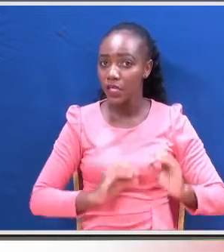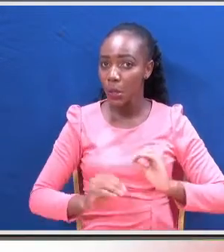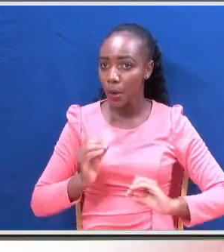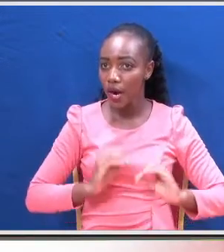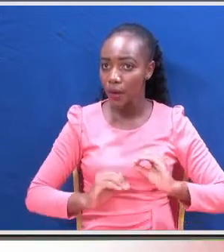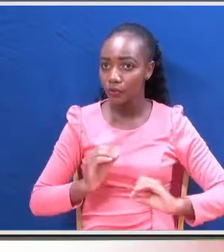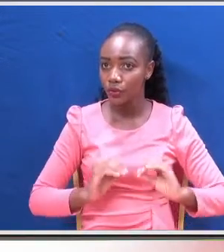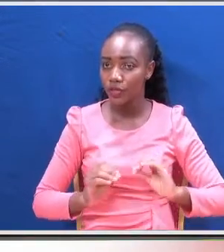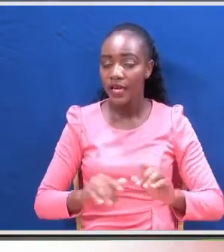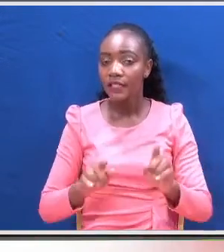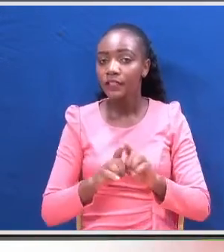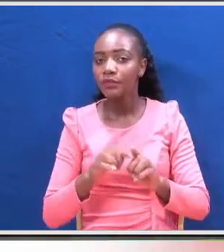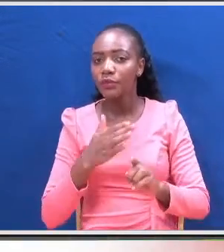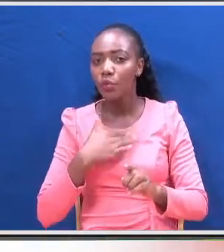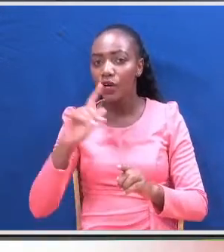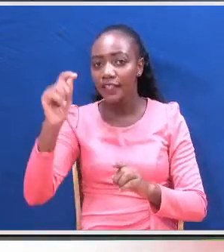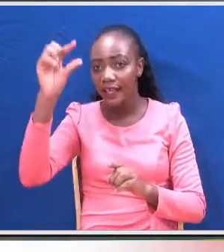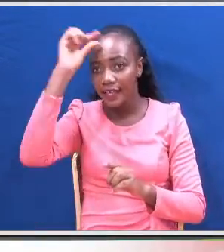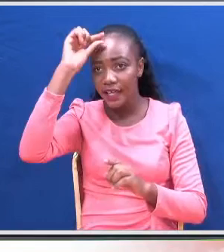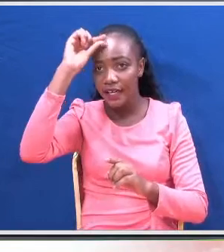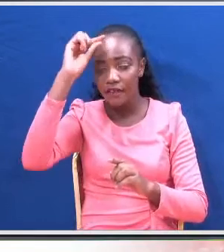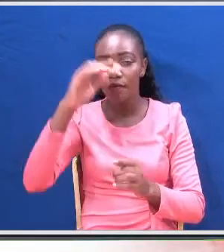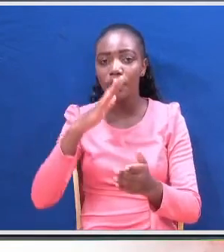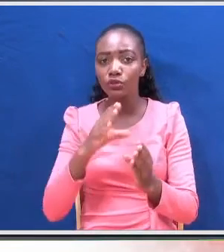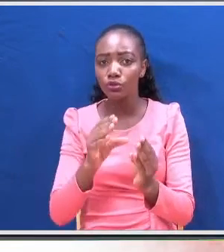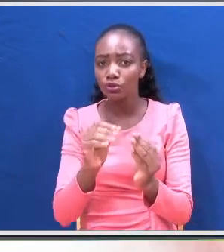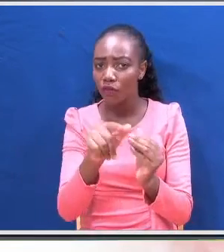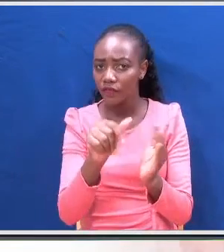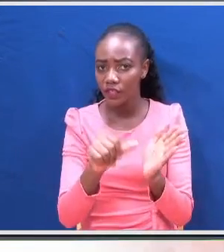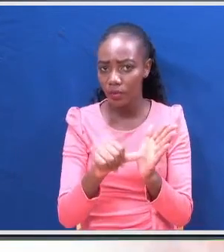rasilimali, ikitaka serikali kuyalainisha.